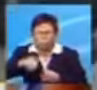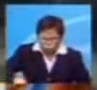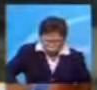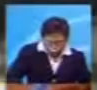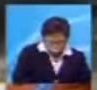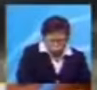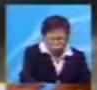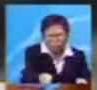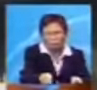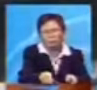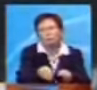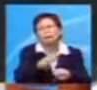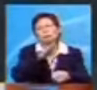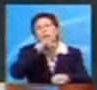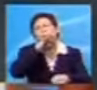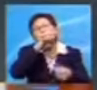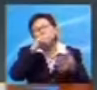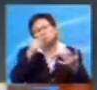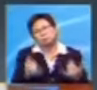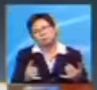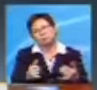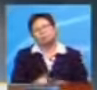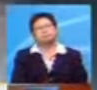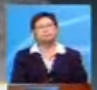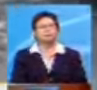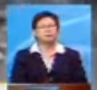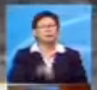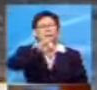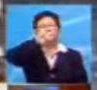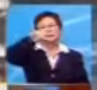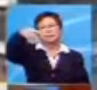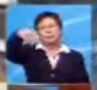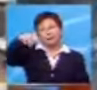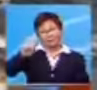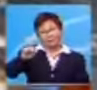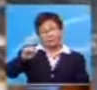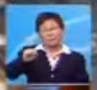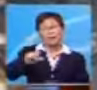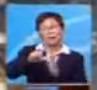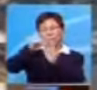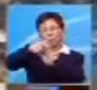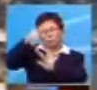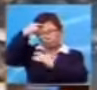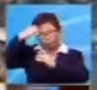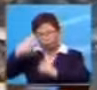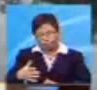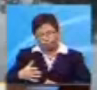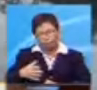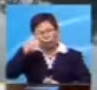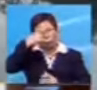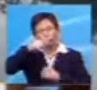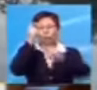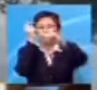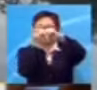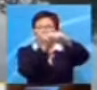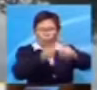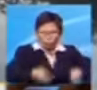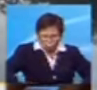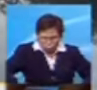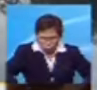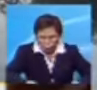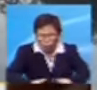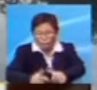terdedah kepada kekotoran jabatan pengairan dan saliran JPS kemudian memutuskan untuk membina longkang